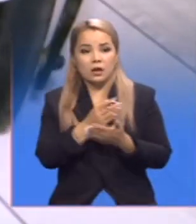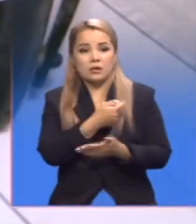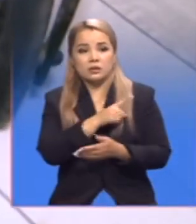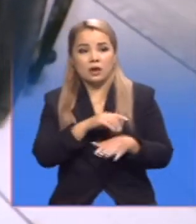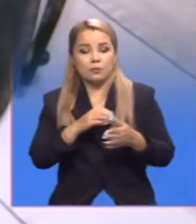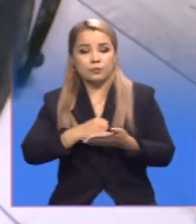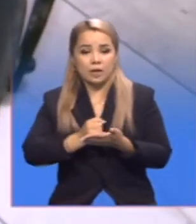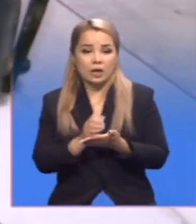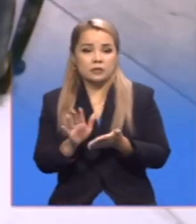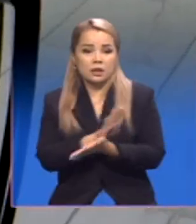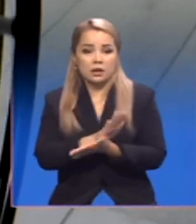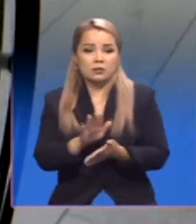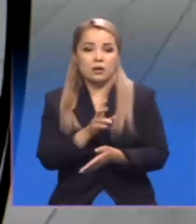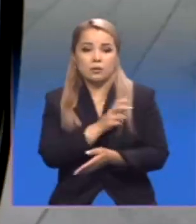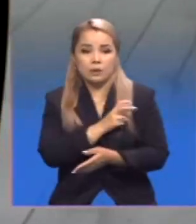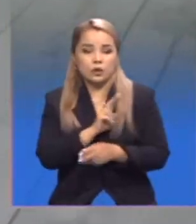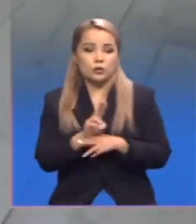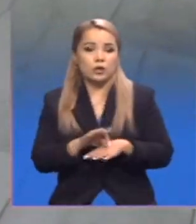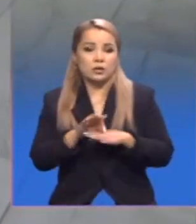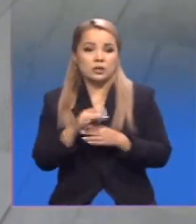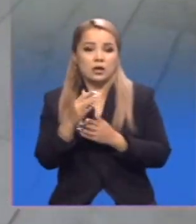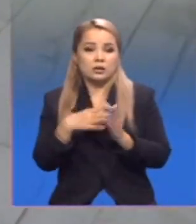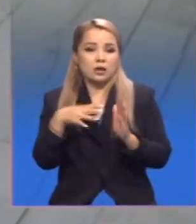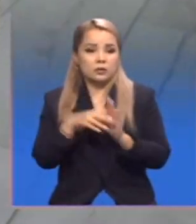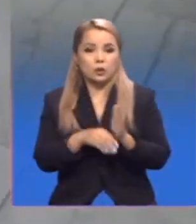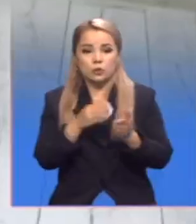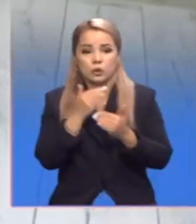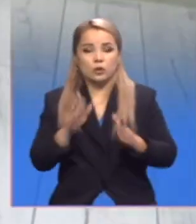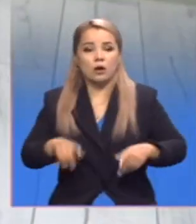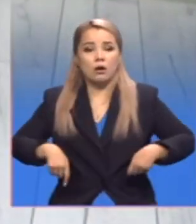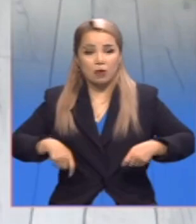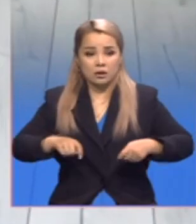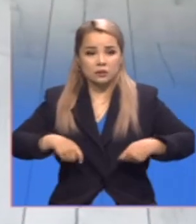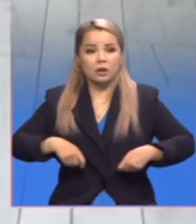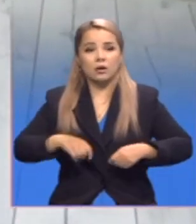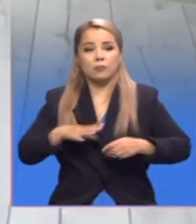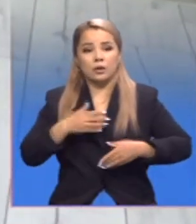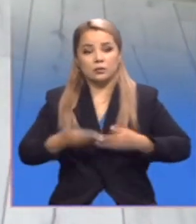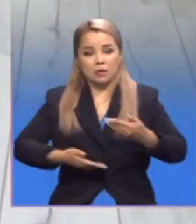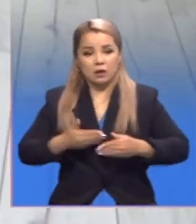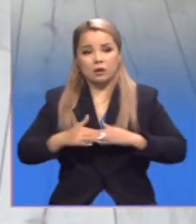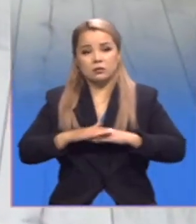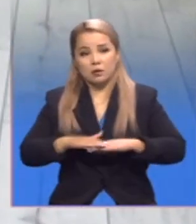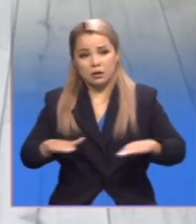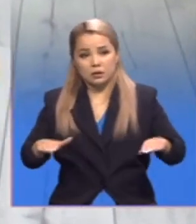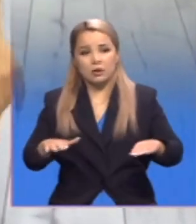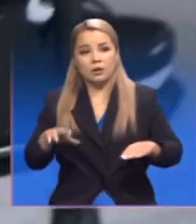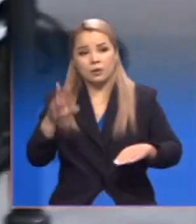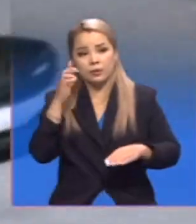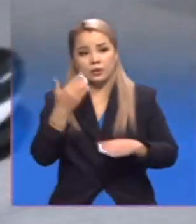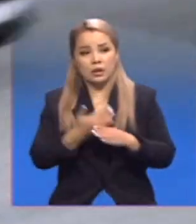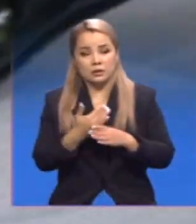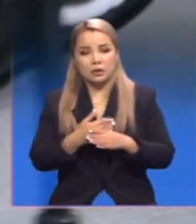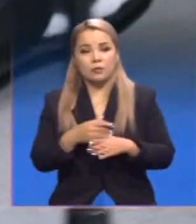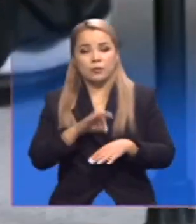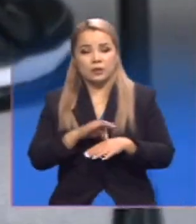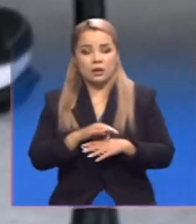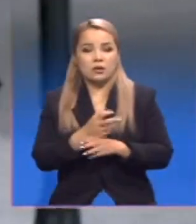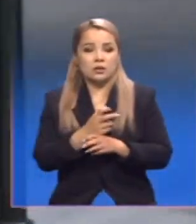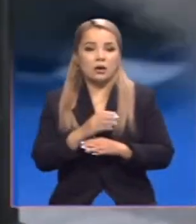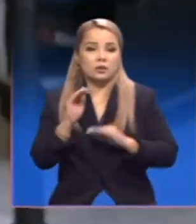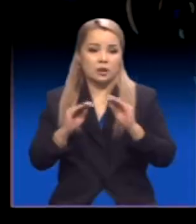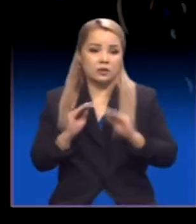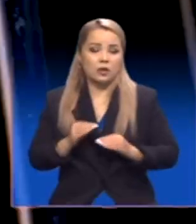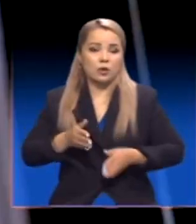диагнозы тегін дәрі берілетін аурулардың тізіміне де енбеген. Тек арба, түтікше, жүргек пен жаялық қана беретін үкімет экзоскелет секілді қымбат құрылғына